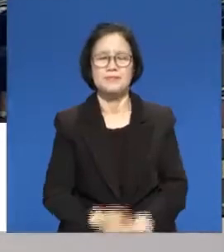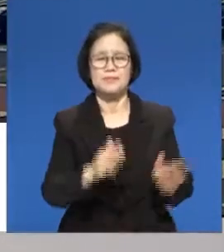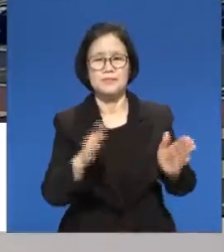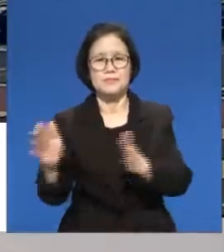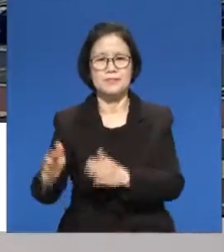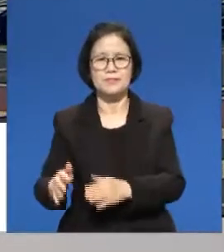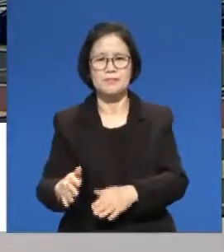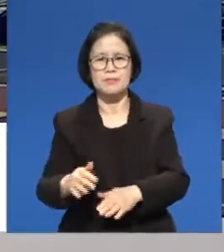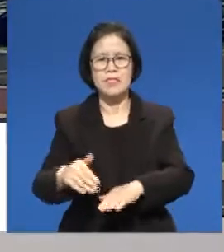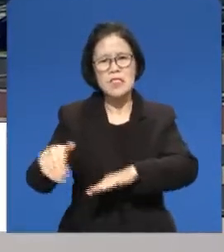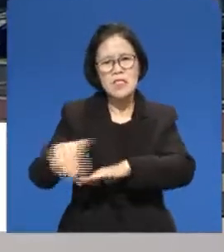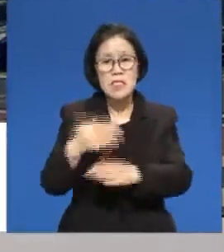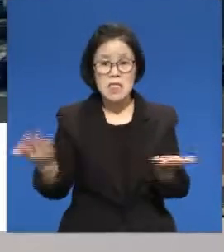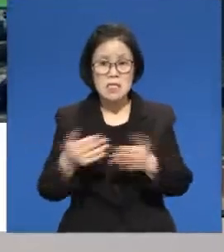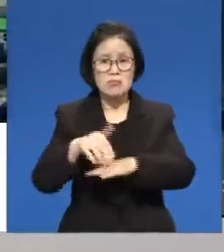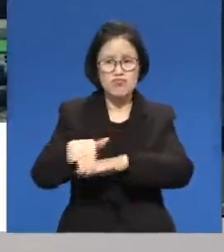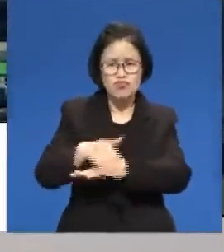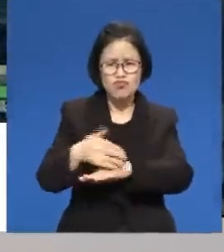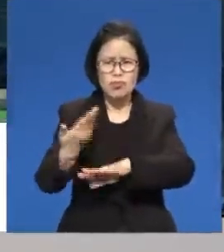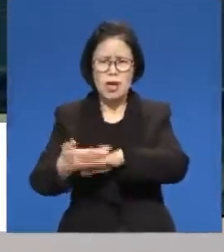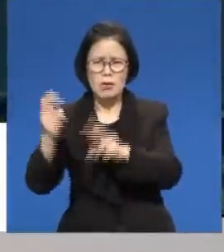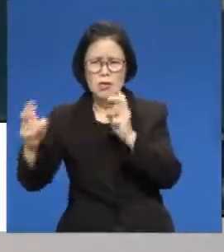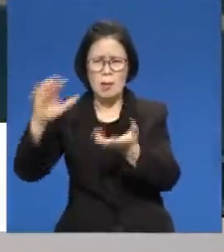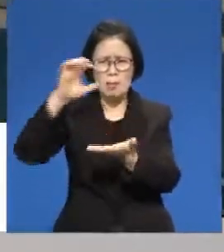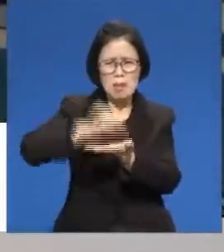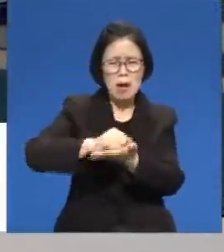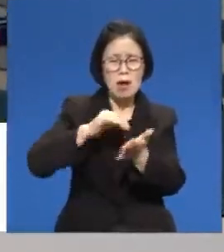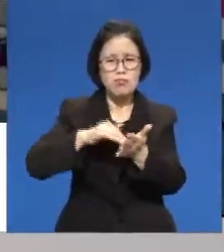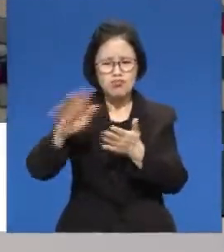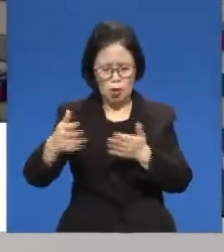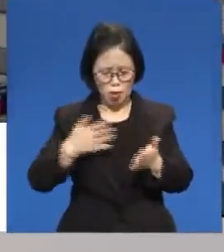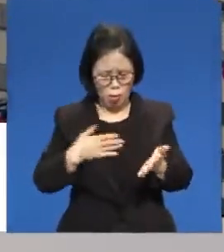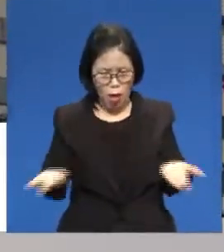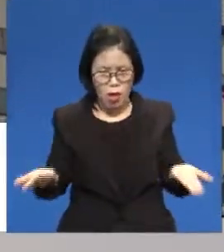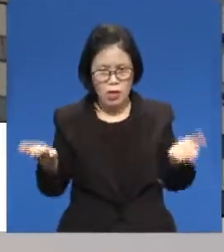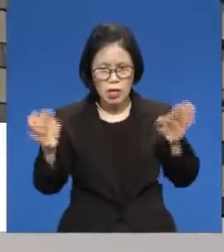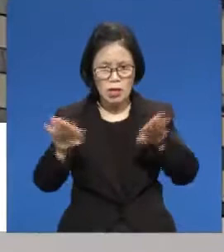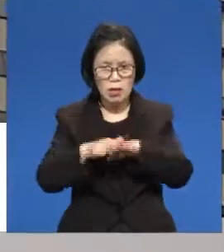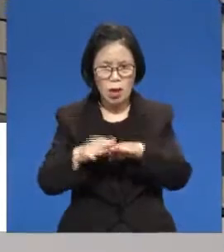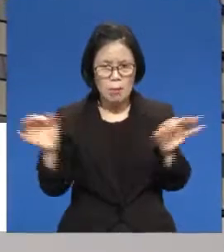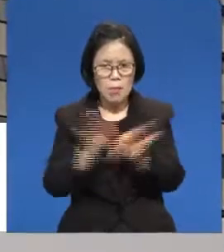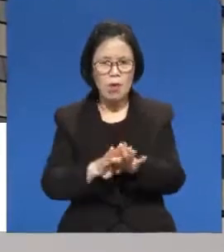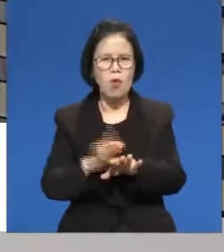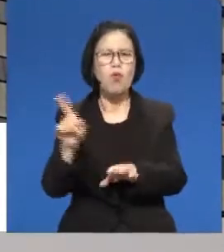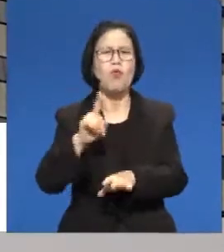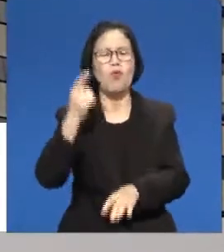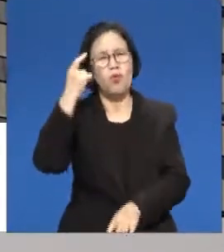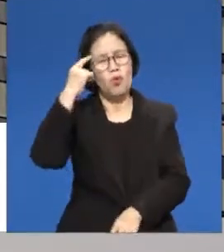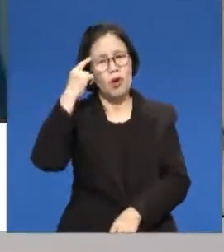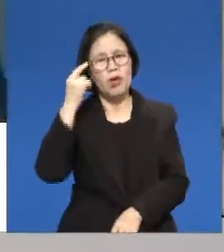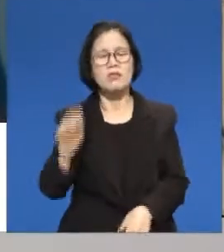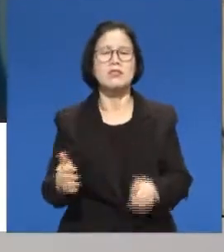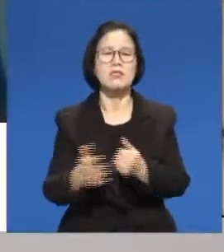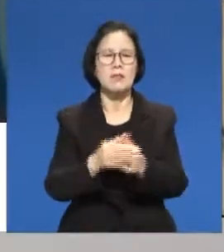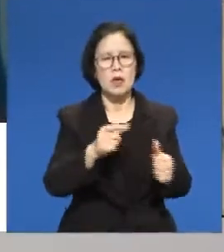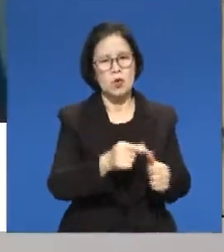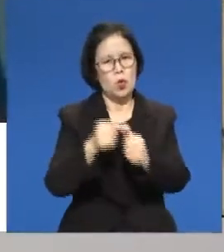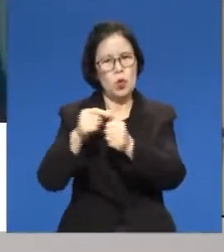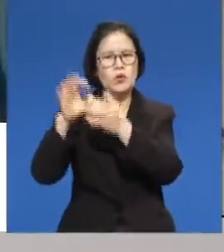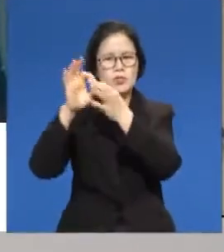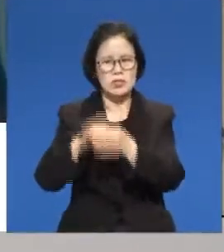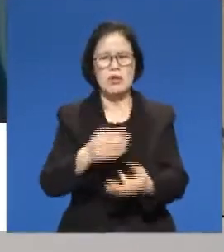이 잘 다니던 직장을 다른 회사가 인수한 뒤에 내 책상이 없어진다면 어떨까요 그래서 고용 승계 가 중요한 건데